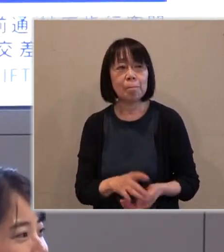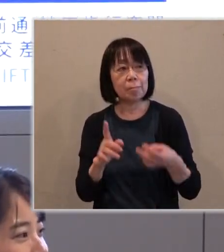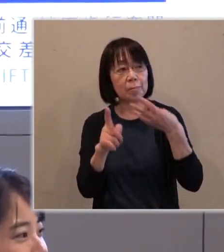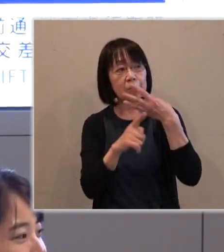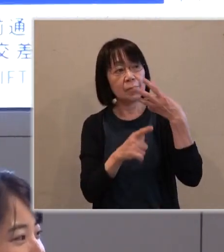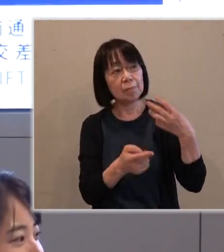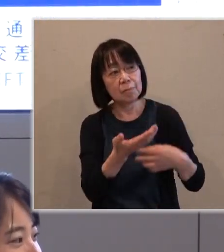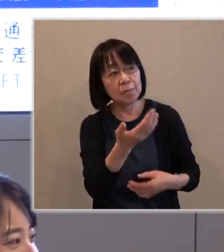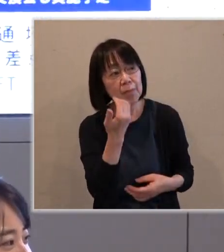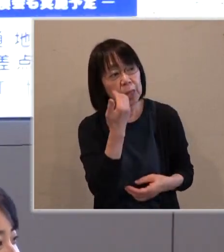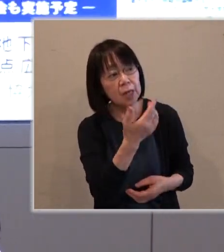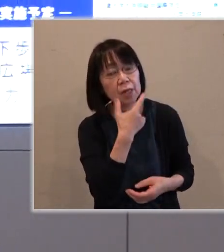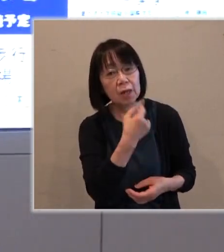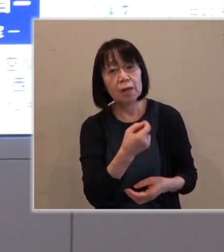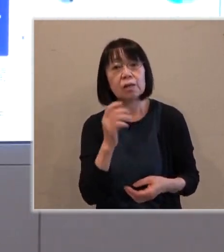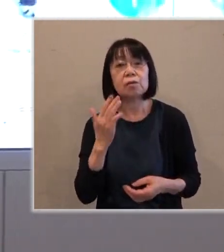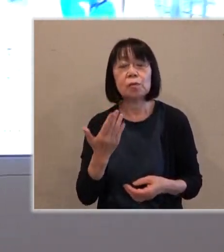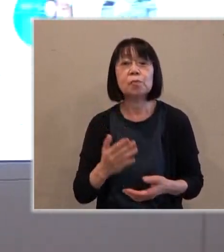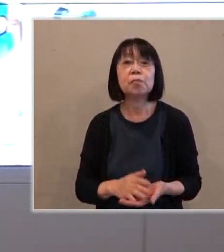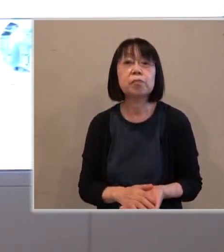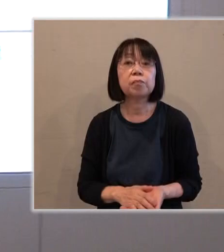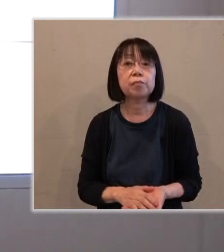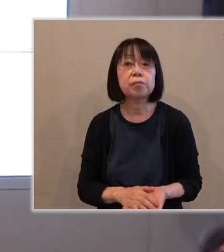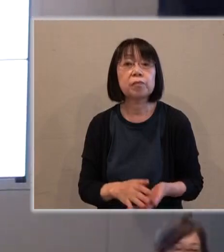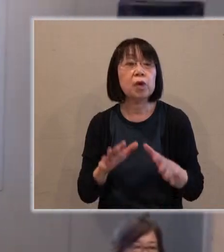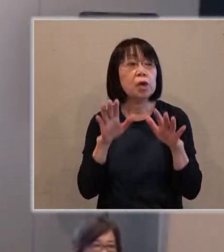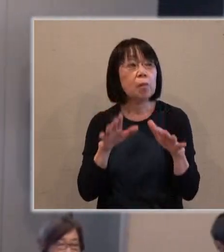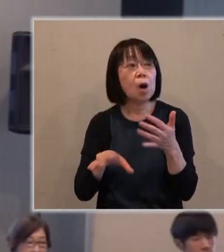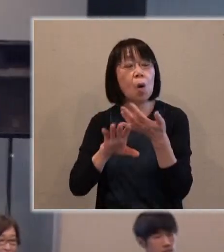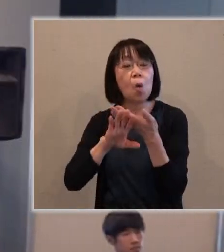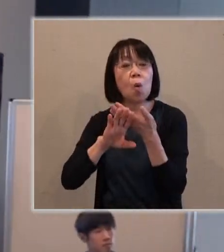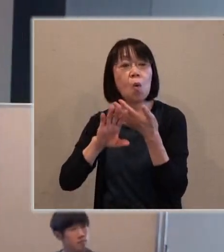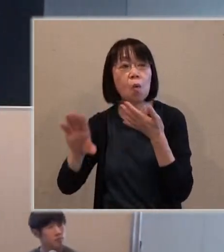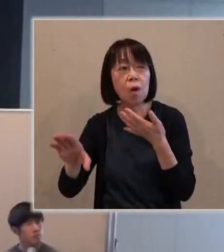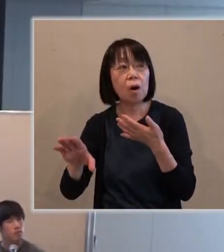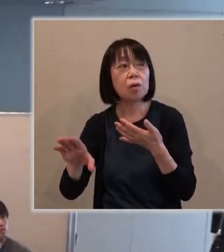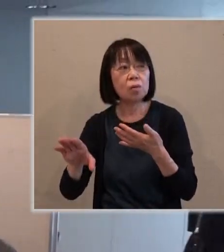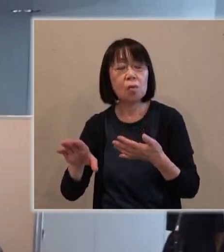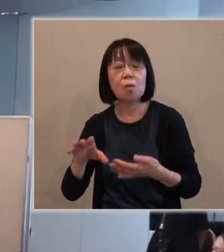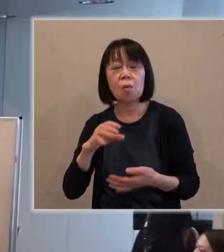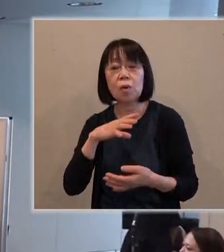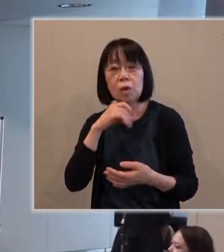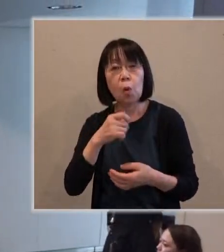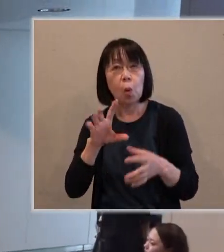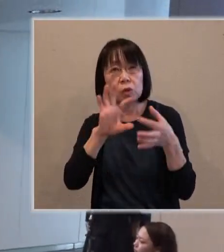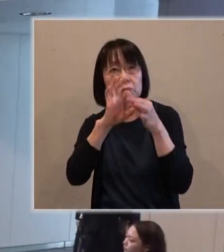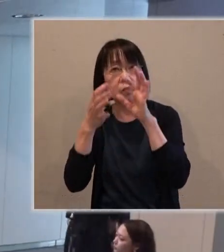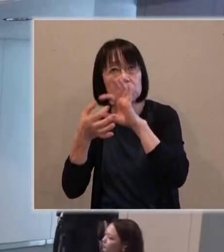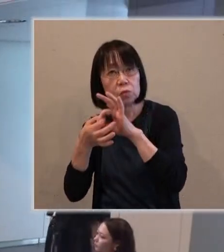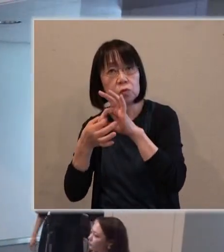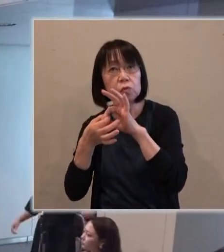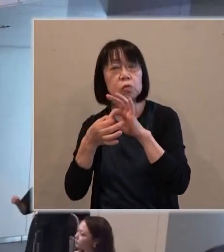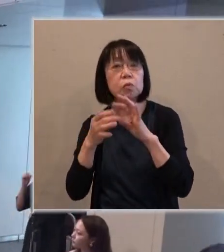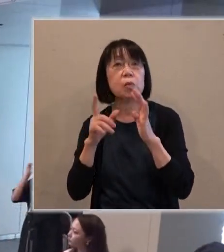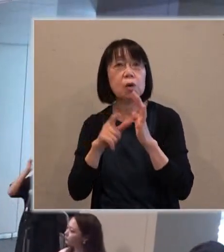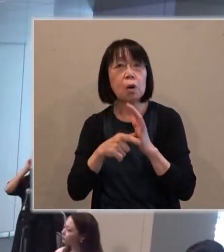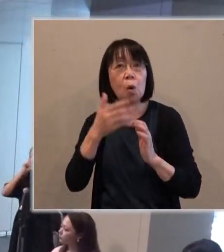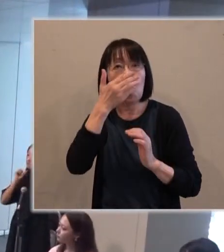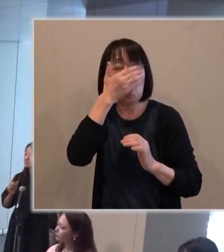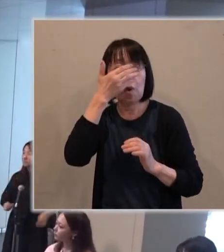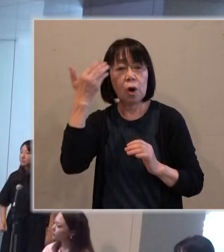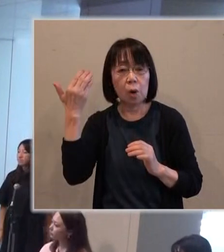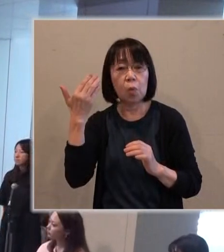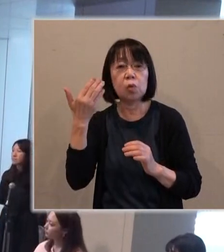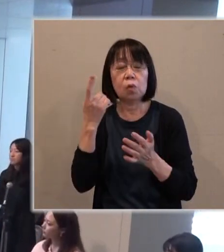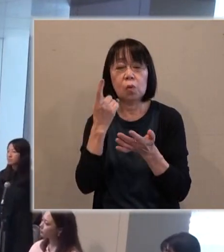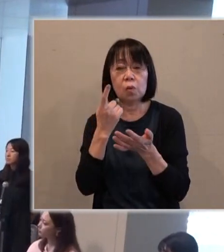ど、あの今多世代がキーワードになってて、オリンピックっていうのはおそらくそのあの若者たちが何